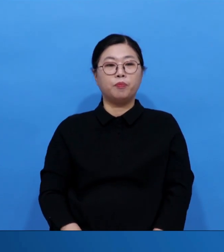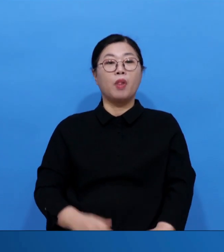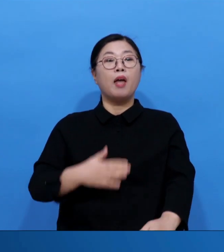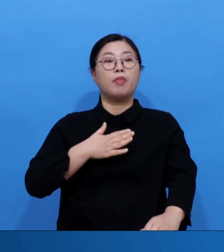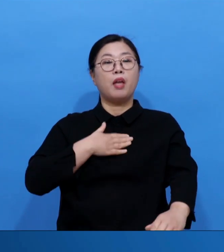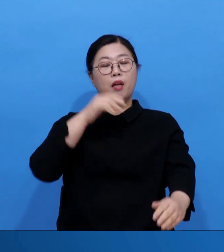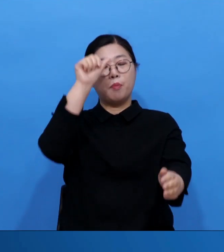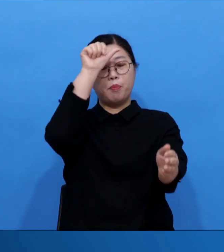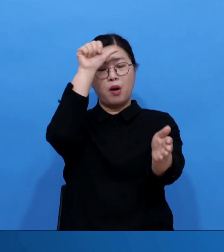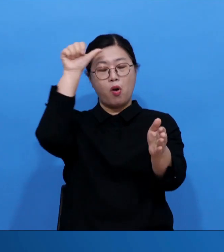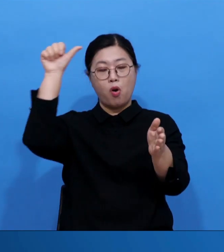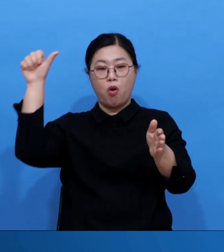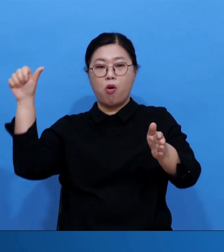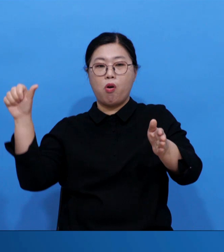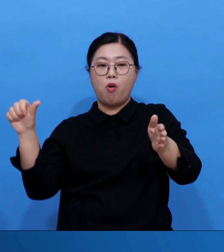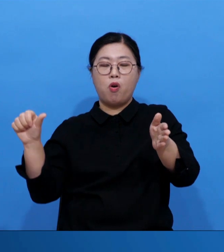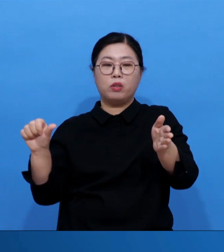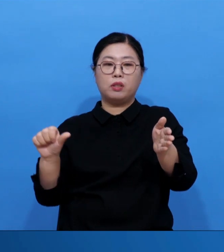내